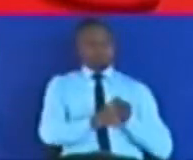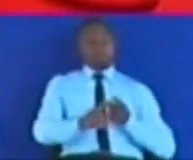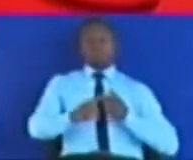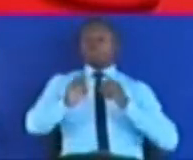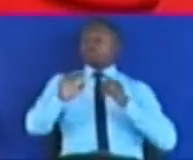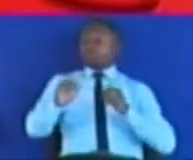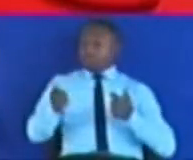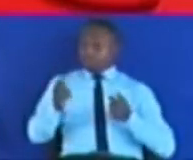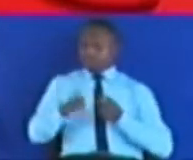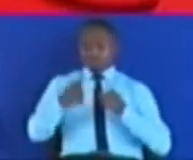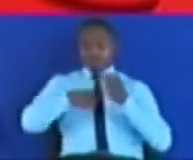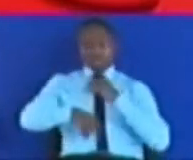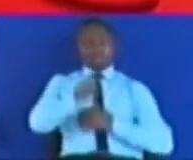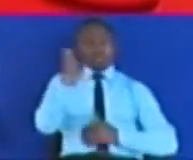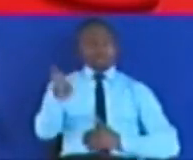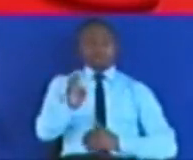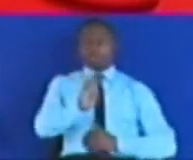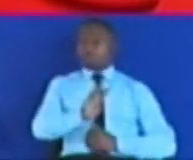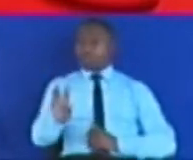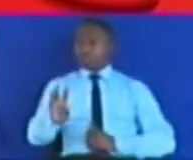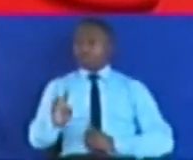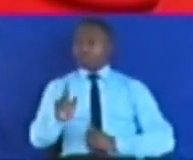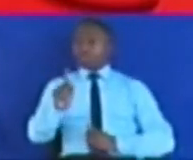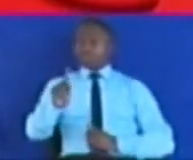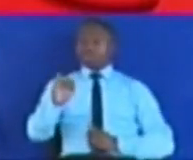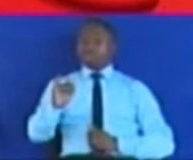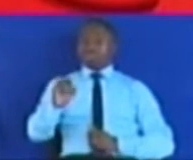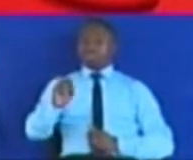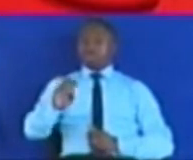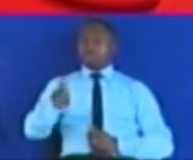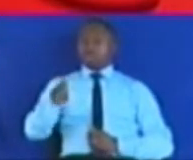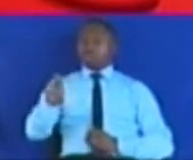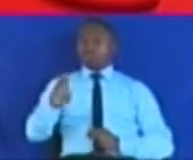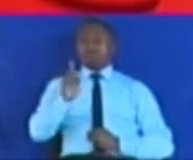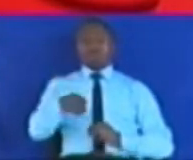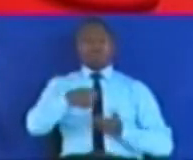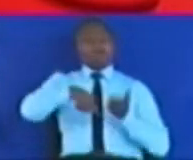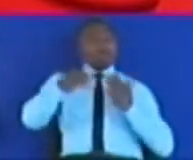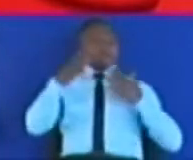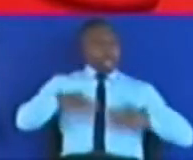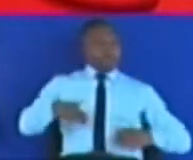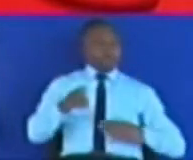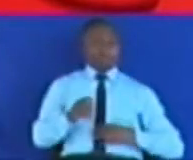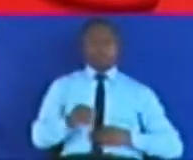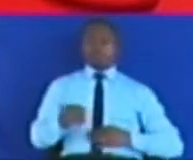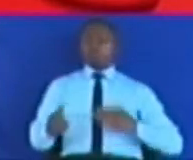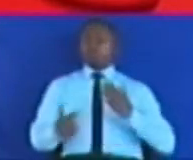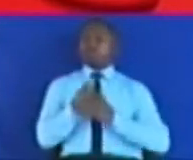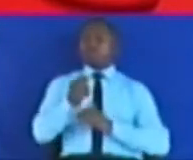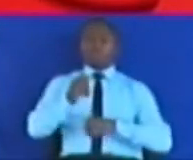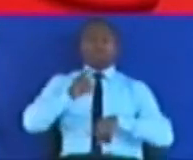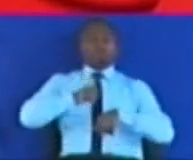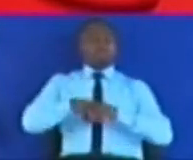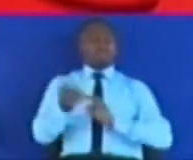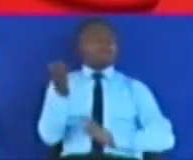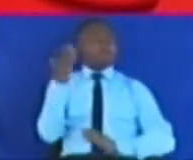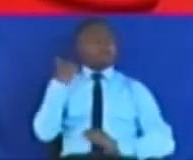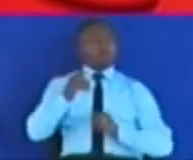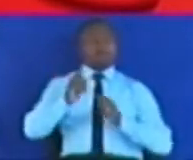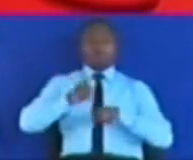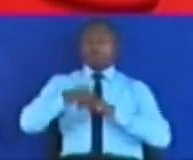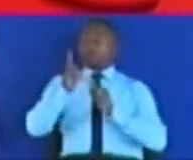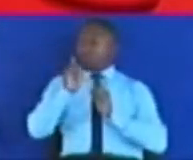haitoshi. Katika halmashauri ya wilaya ya Kishapu tuna kituo cha afya cha Nobola cha toka enzi za Mwalimu. Kituo